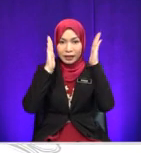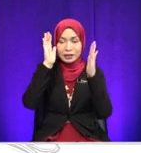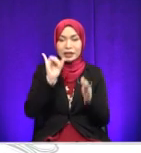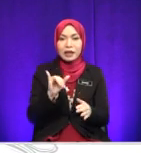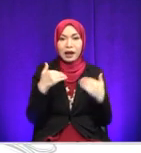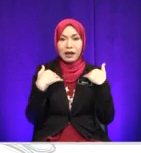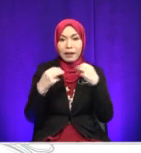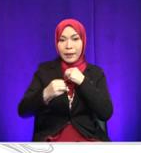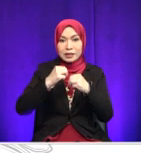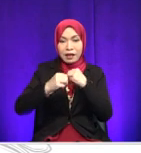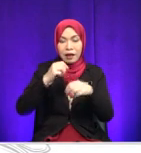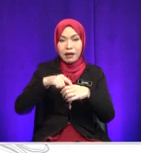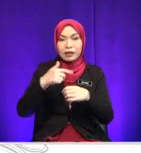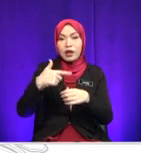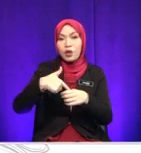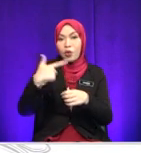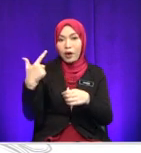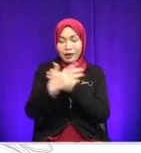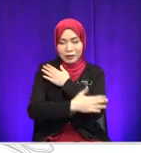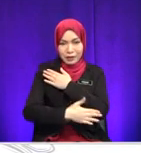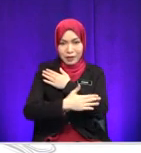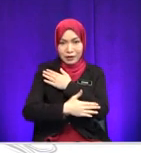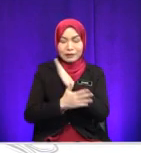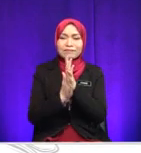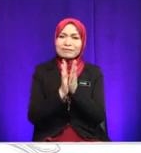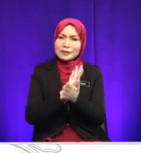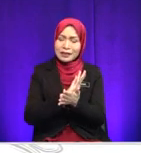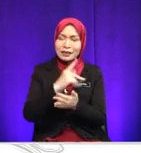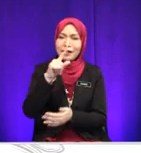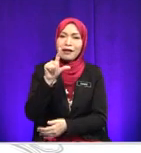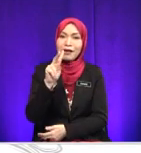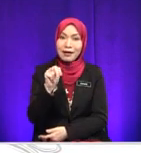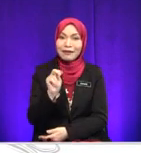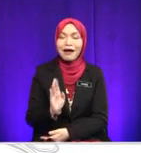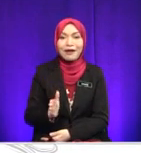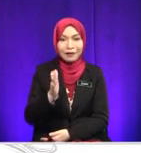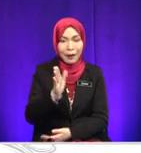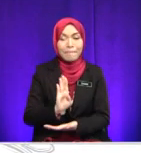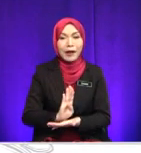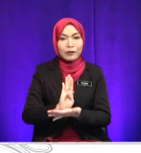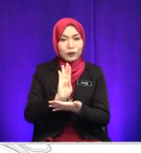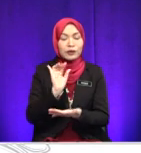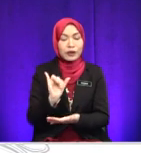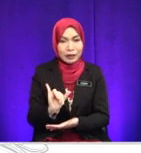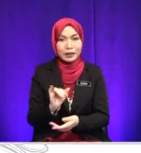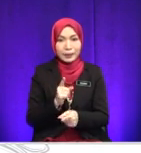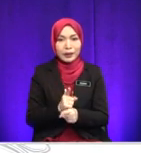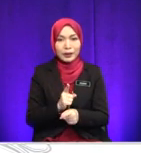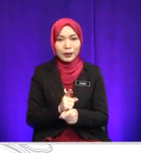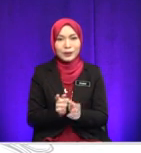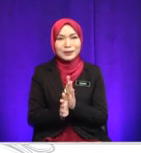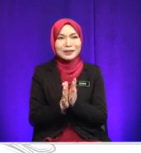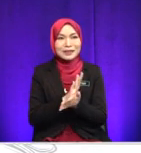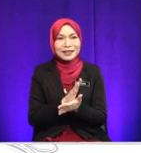negara, maka Kementerian Luar Negeri lah yang akan membantu kita semua. Baik. Jadi, seterusnya siapa nak ulas ni cerita